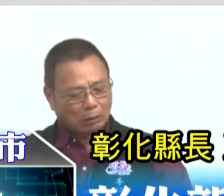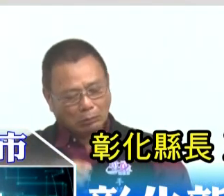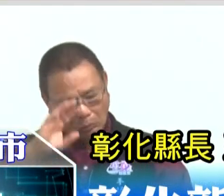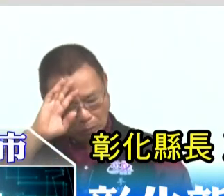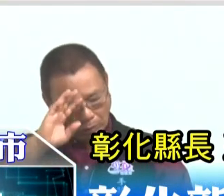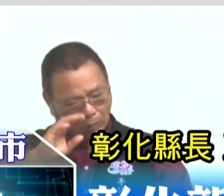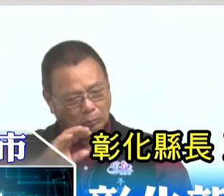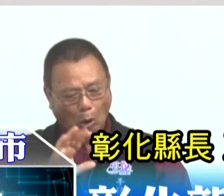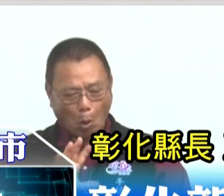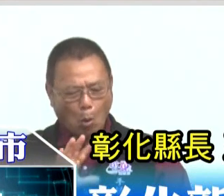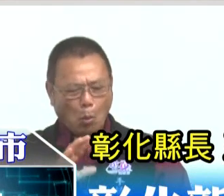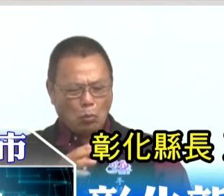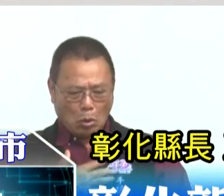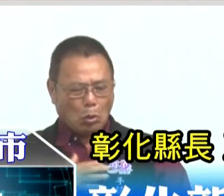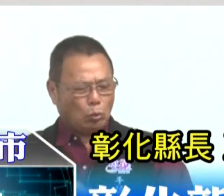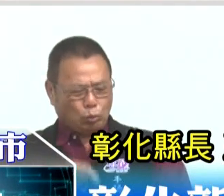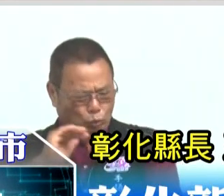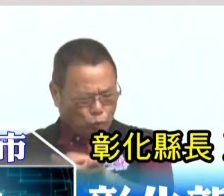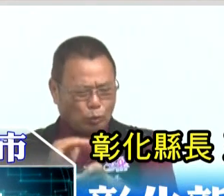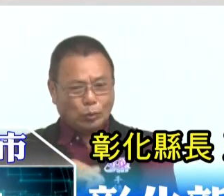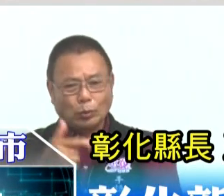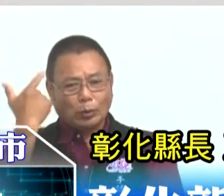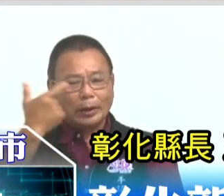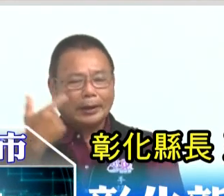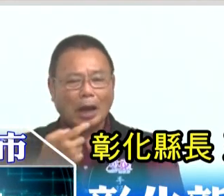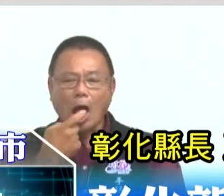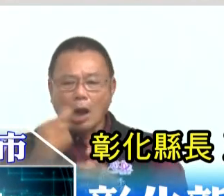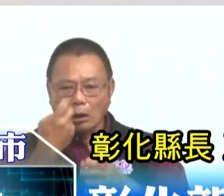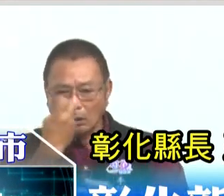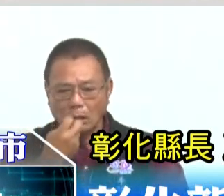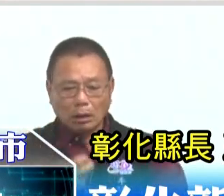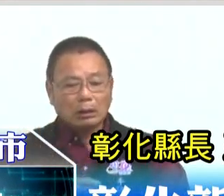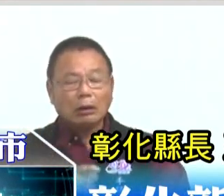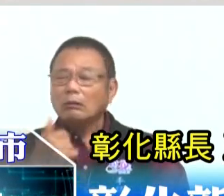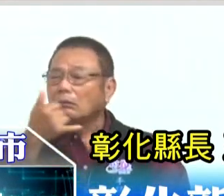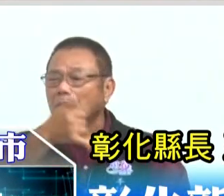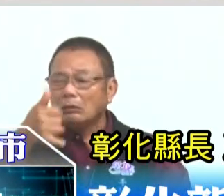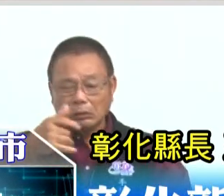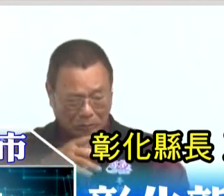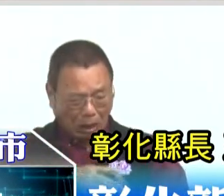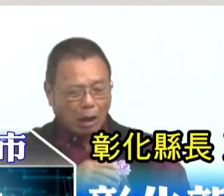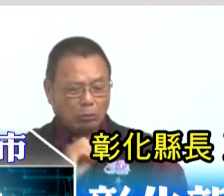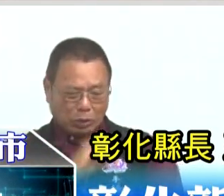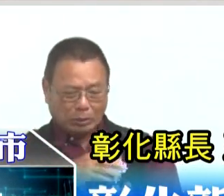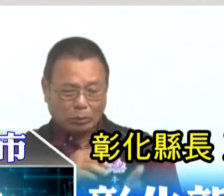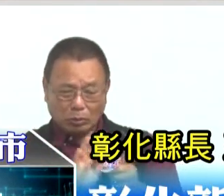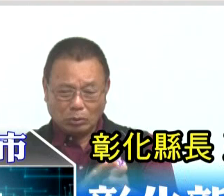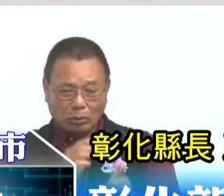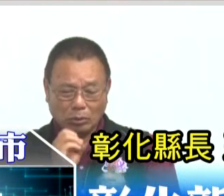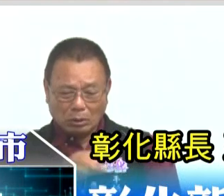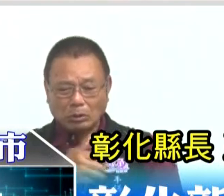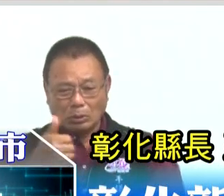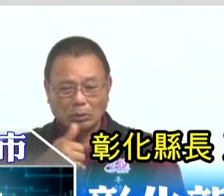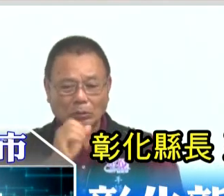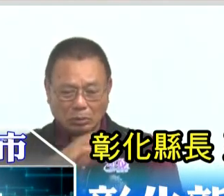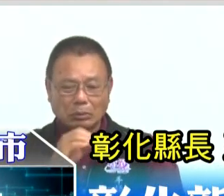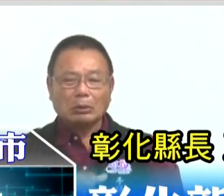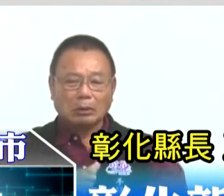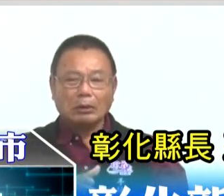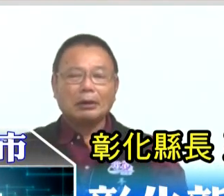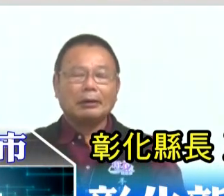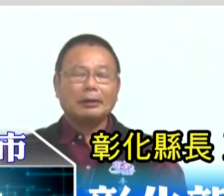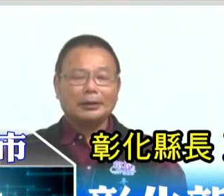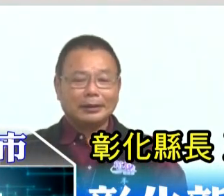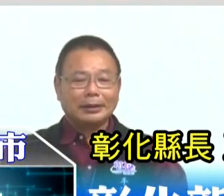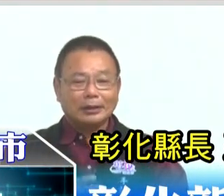院所来进行采检。那请你要告诉他你的足迹跟接触史等等啊，哈。好，再来，